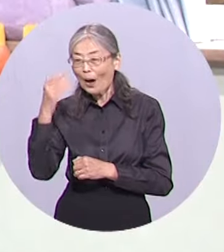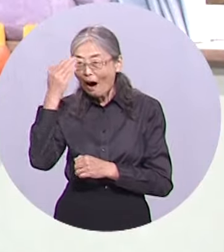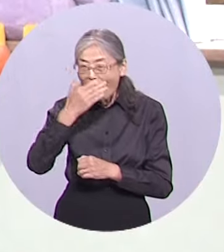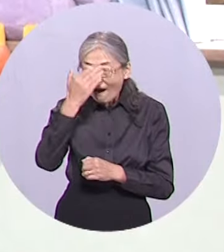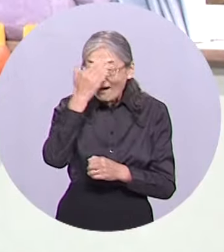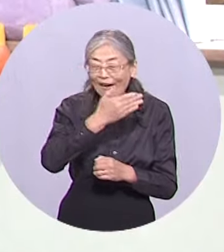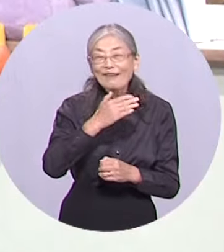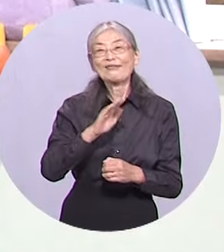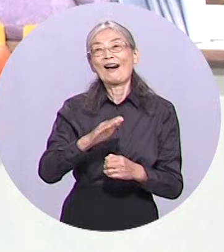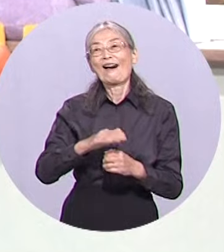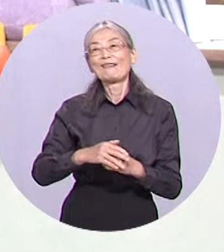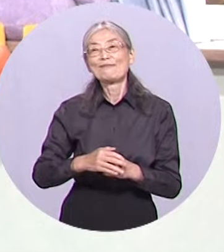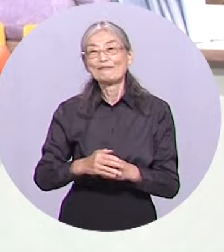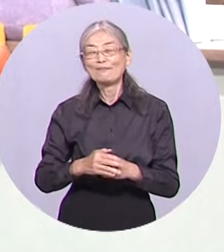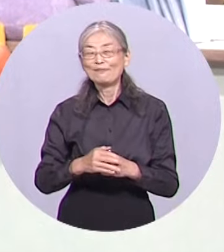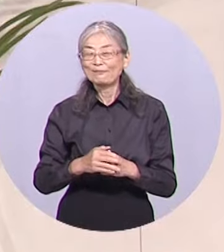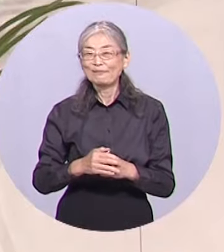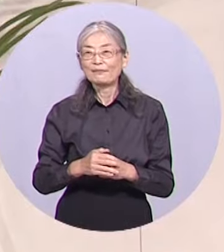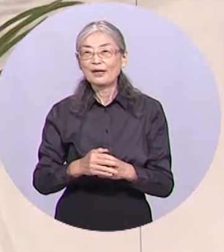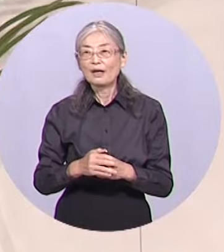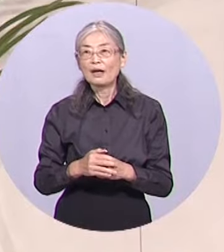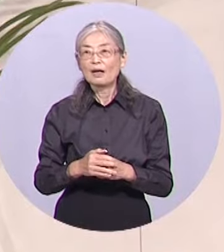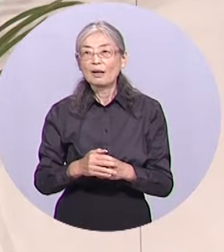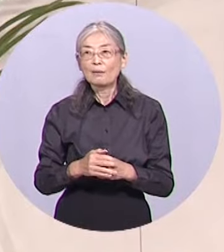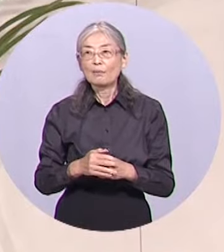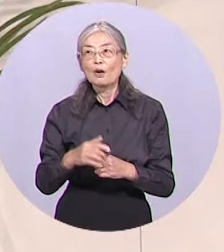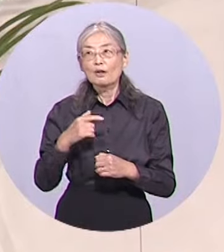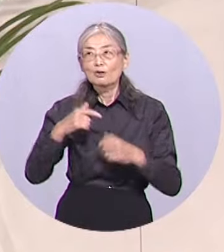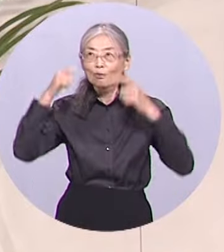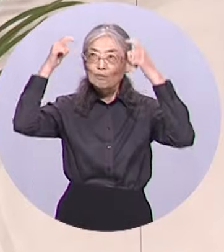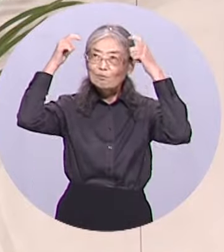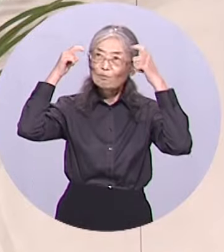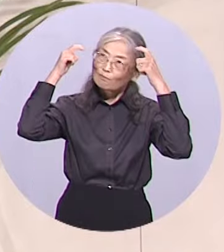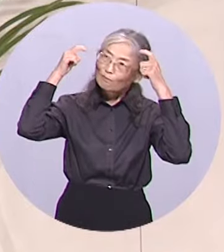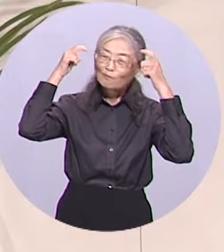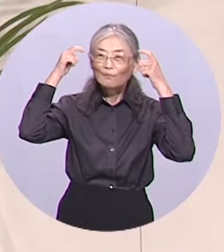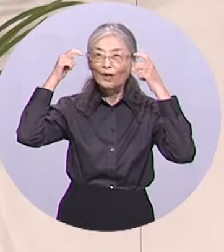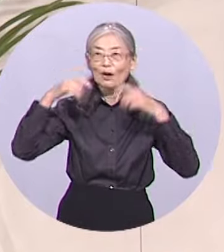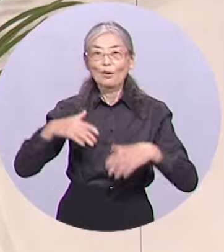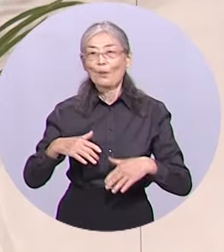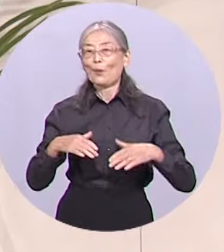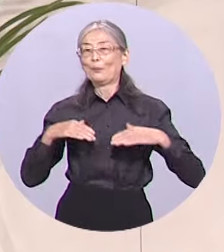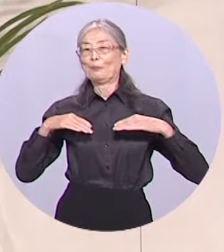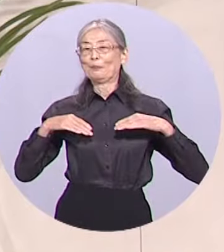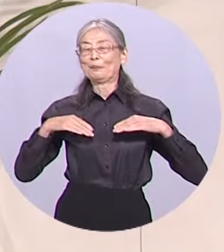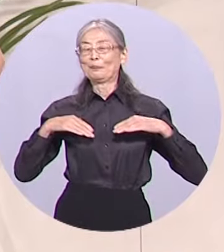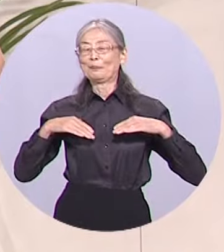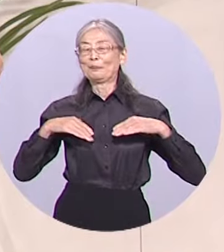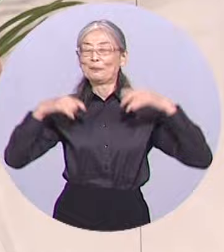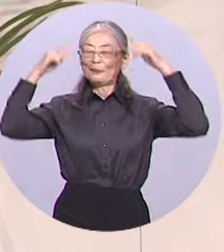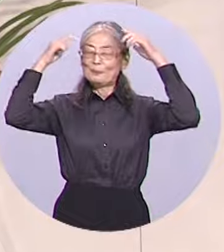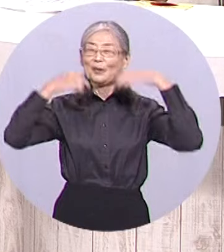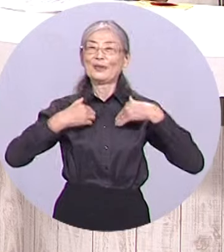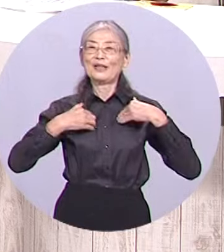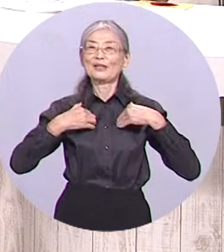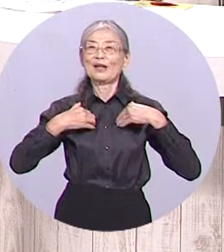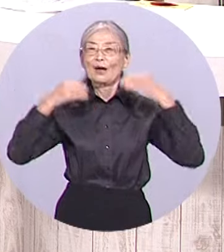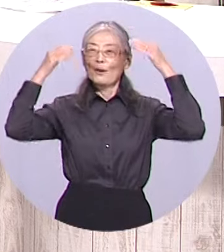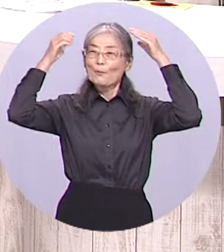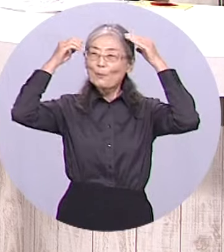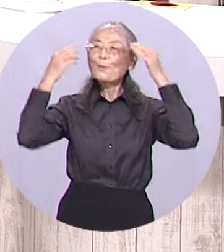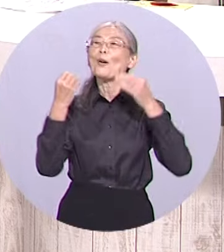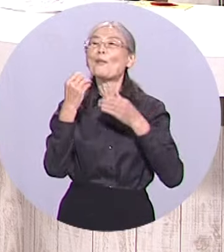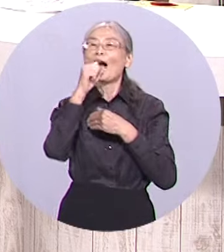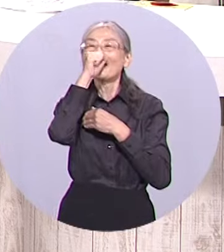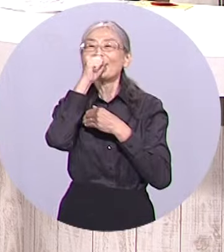に知れてよかったです。 よかったですね。なんか最初かぶらされてるって意識だったんですけど、だんだんなんか誇り持ってきましたね。 もう今外したくないです